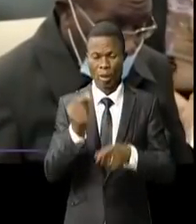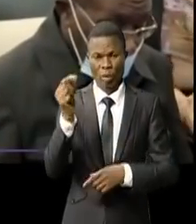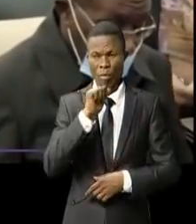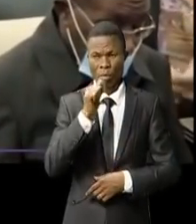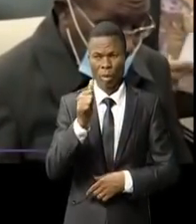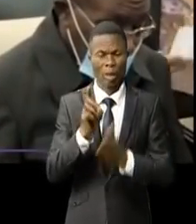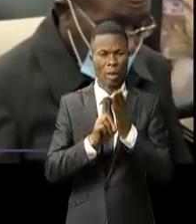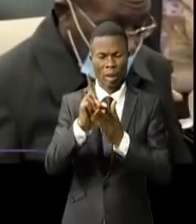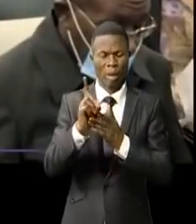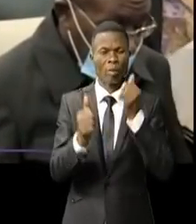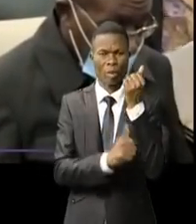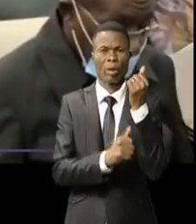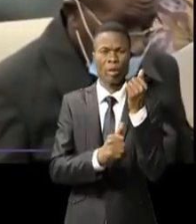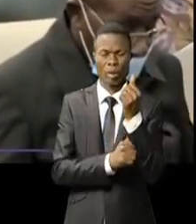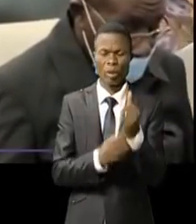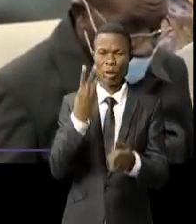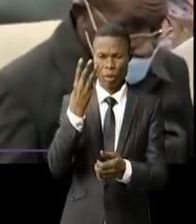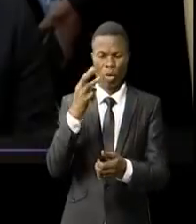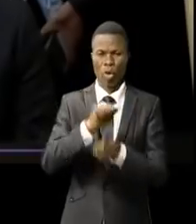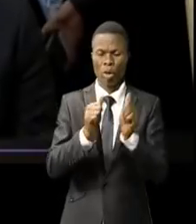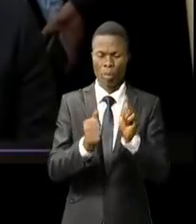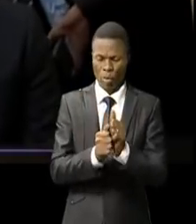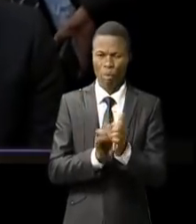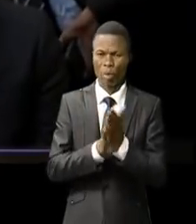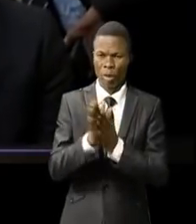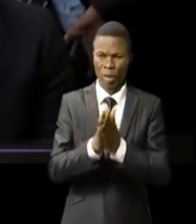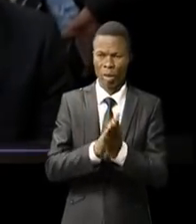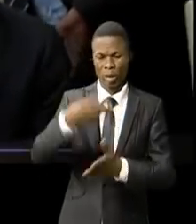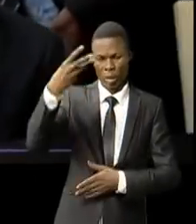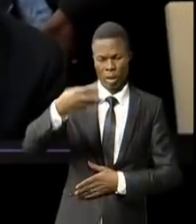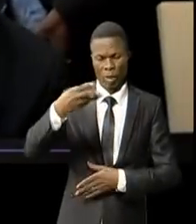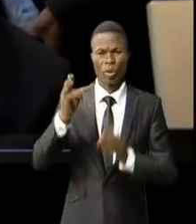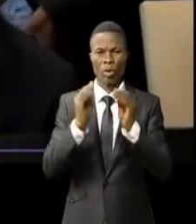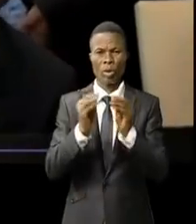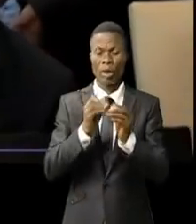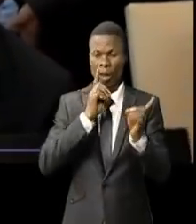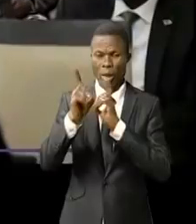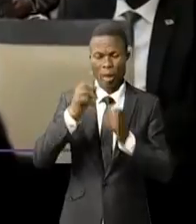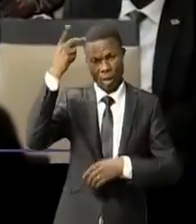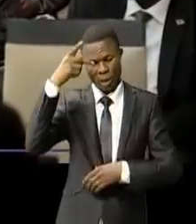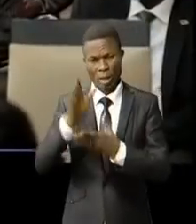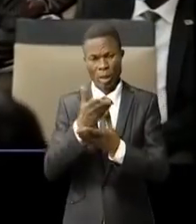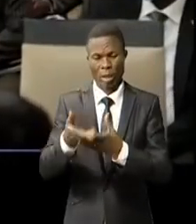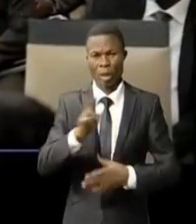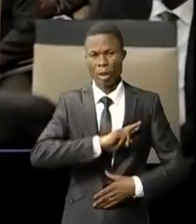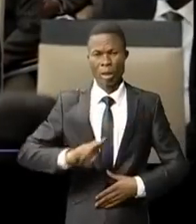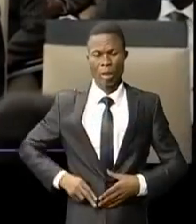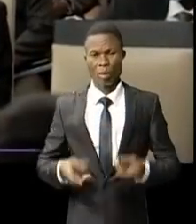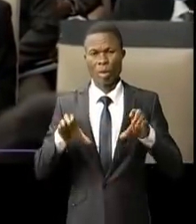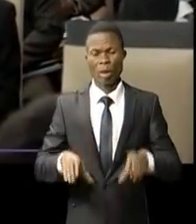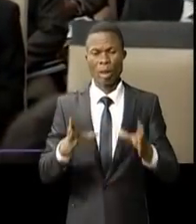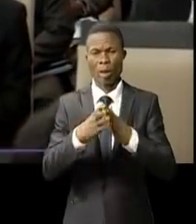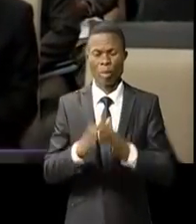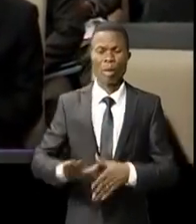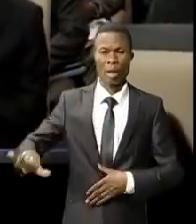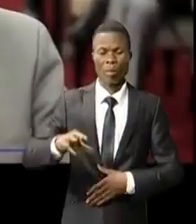et développement humain sont les trois qui seront prises en compte dans cette troisième session du dialogue politique entre la République démocratique du Congo